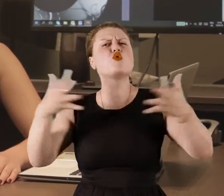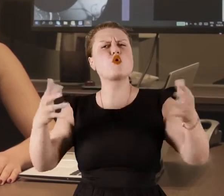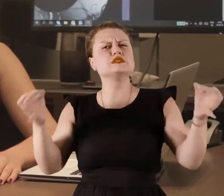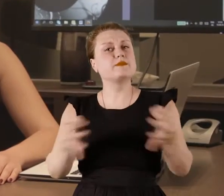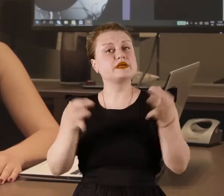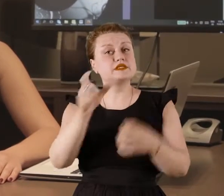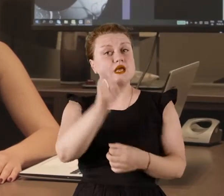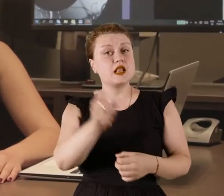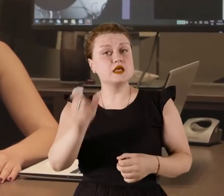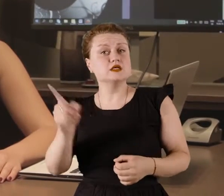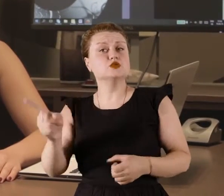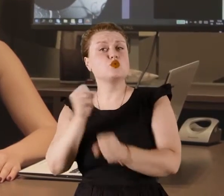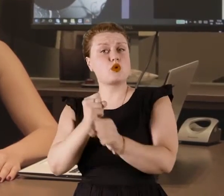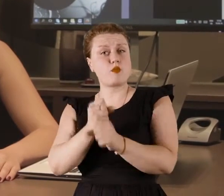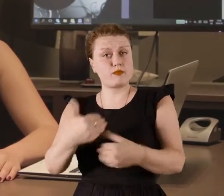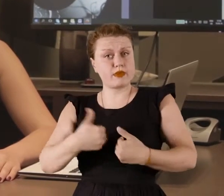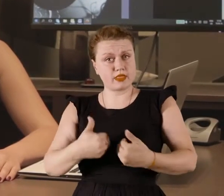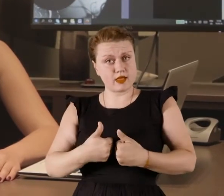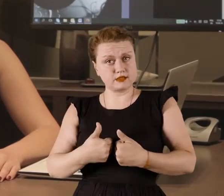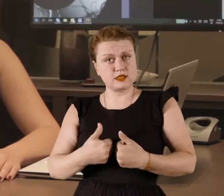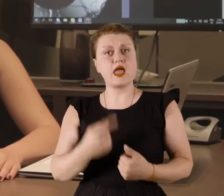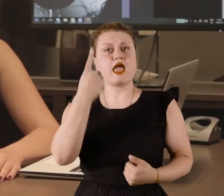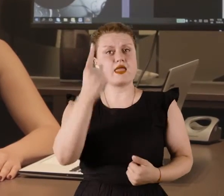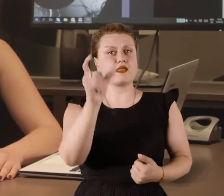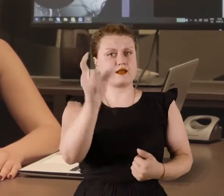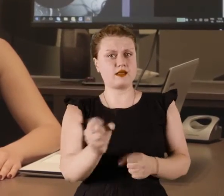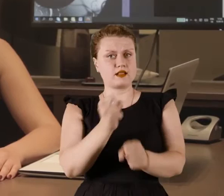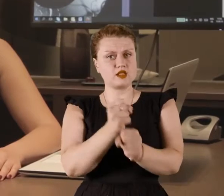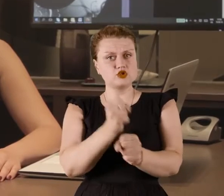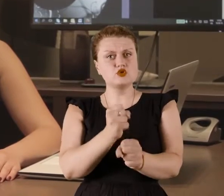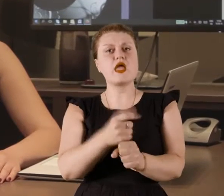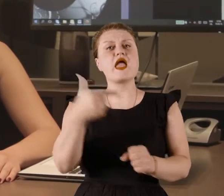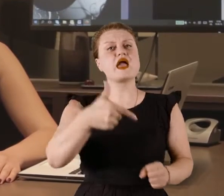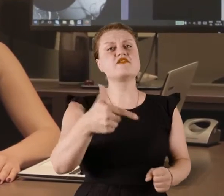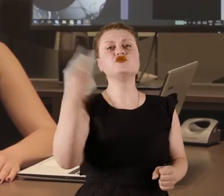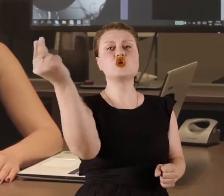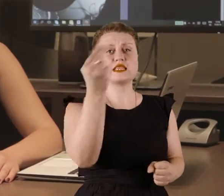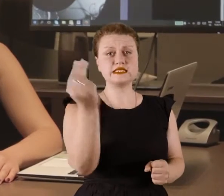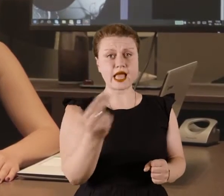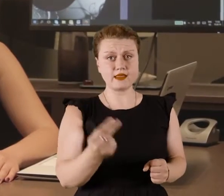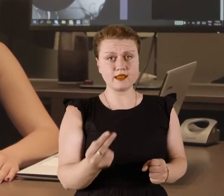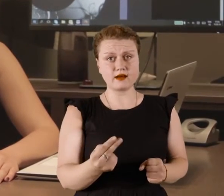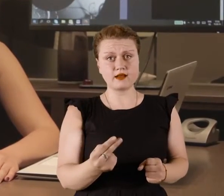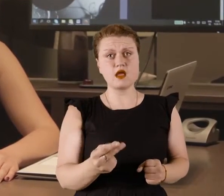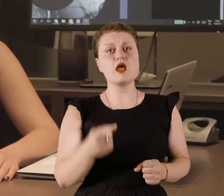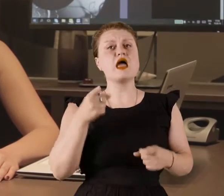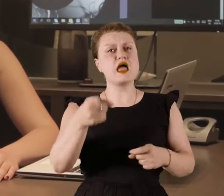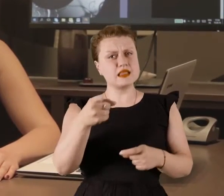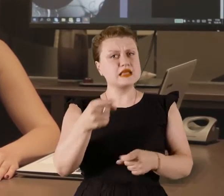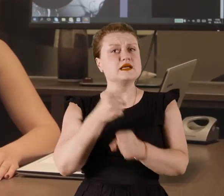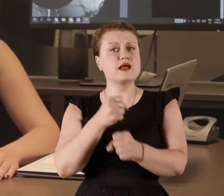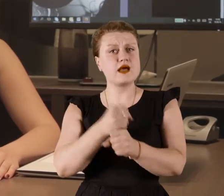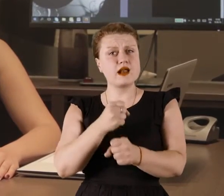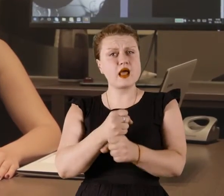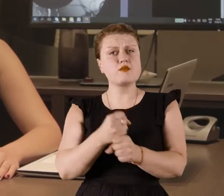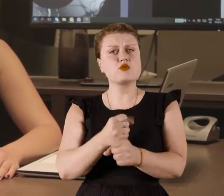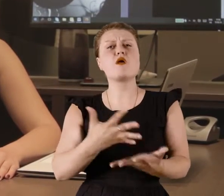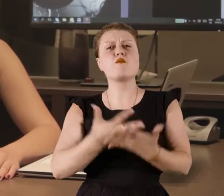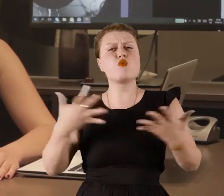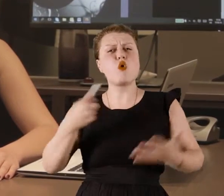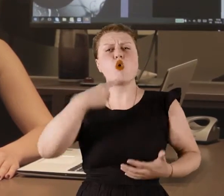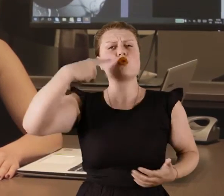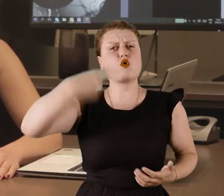специалисти, каквито работят при нас. Една от тези длъжности е графичният дизайнер. Тази длъжност е